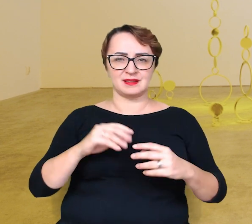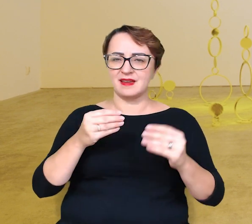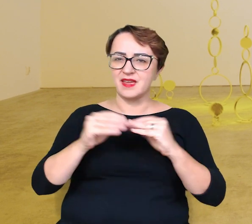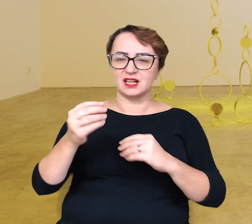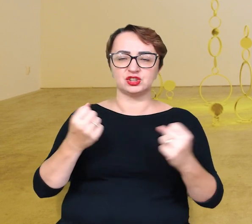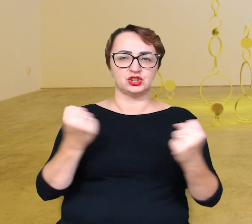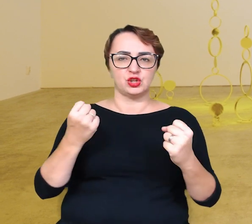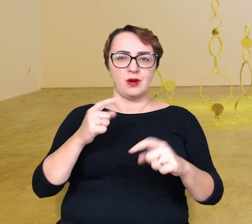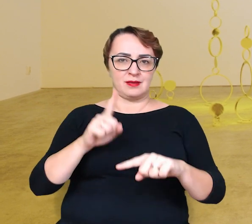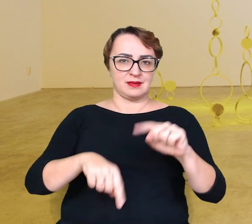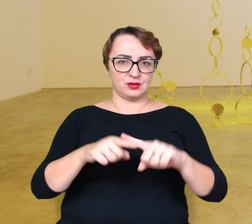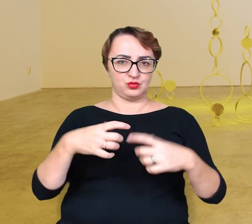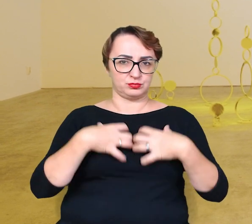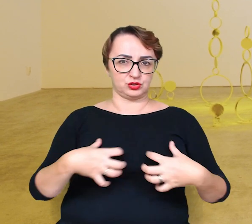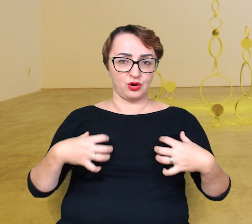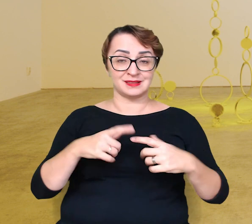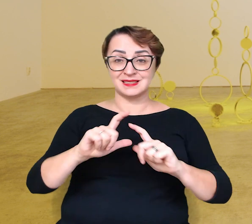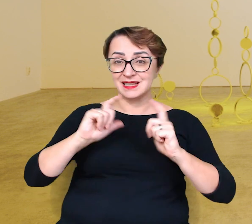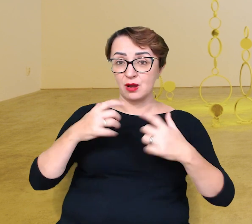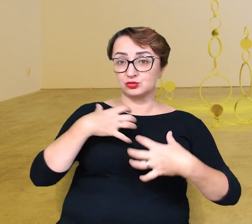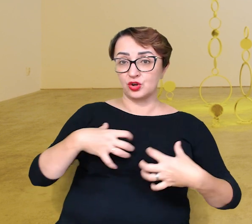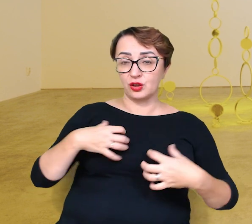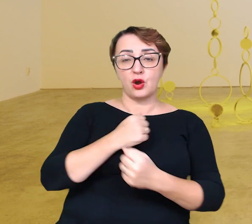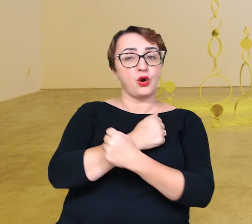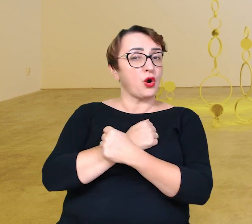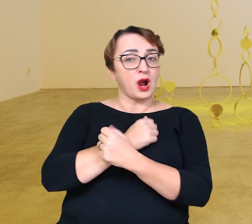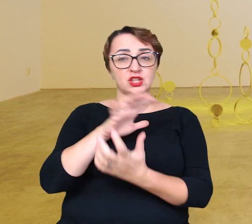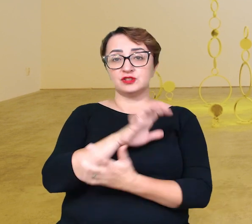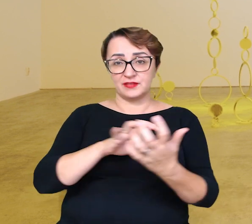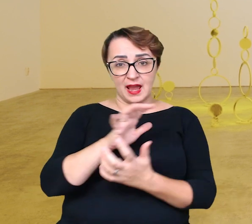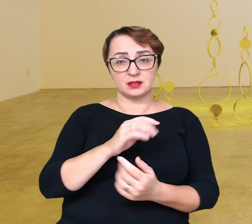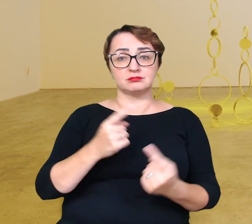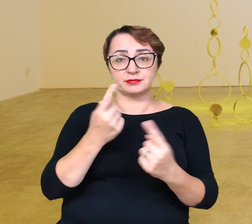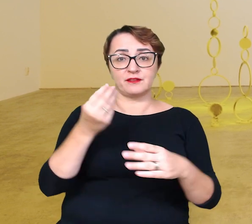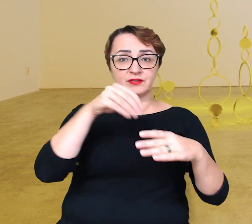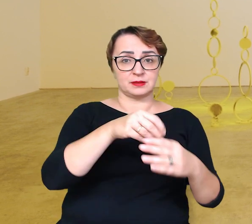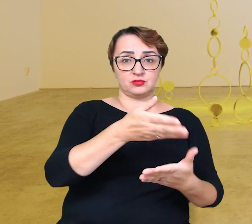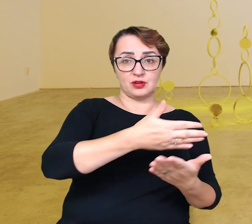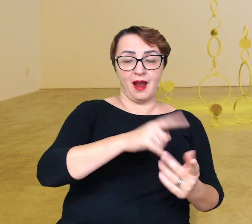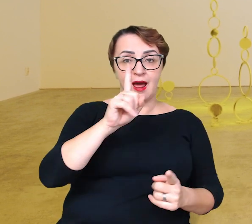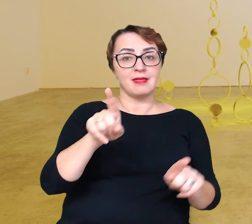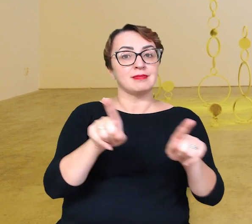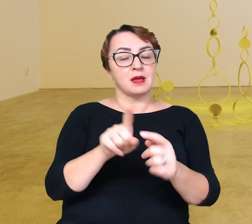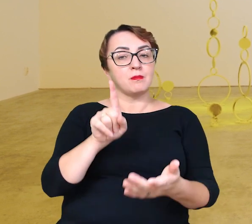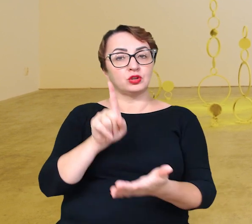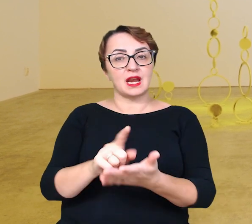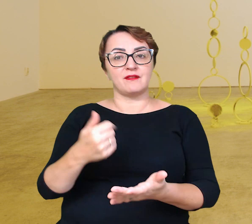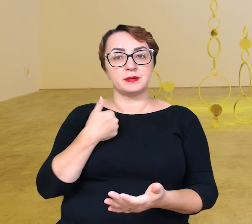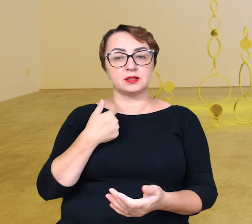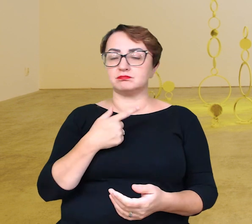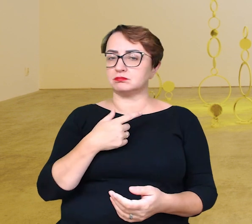natury, która, jak cała natura, z jednej strony kocha świat, jest częścią świata, ale z drugiej strony potrafi być wobec